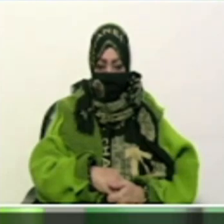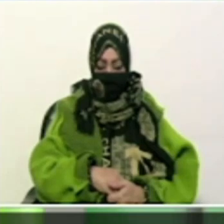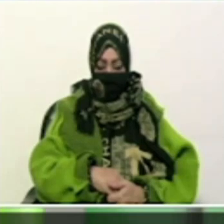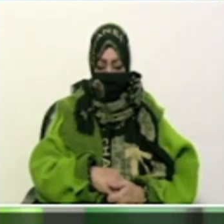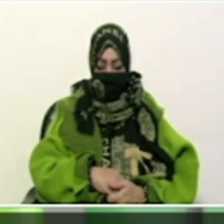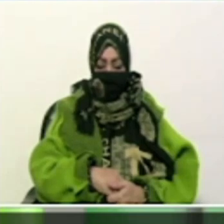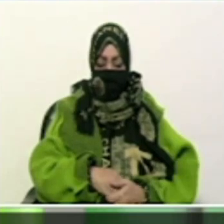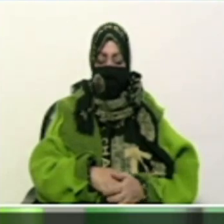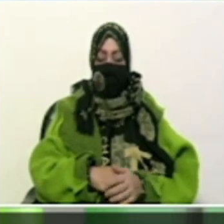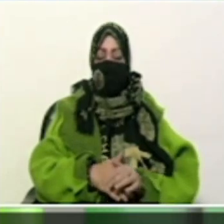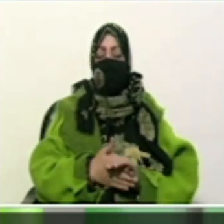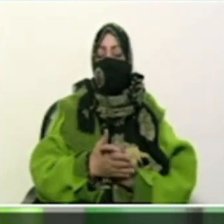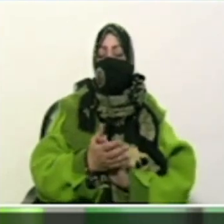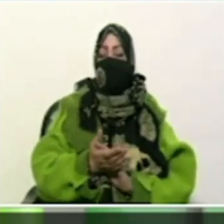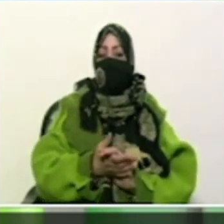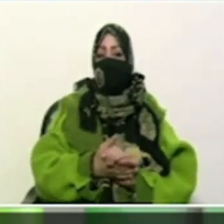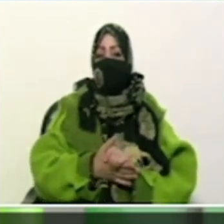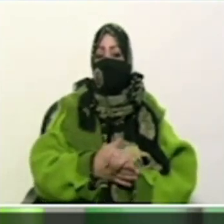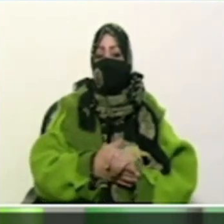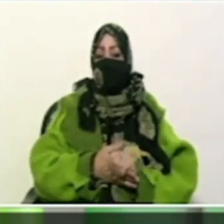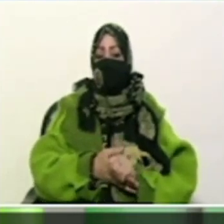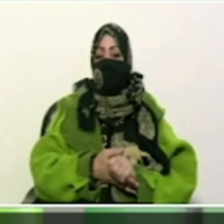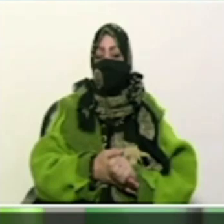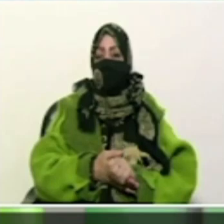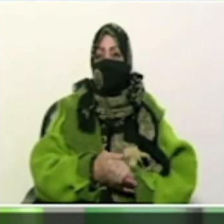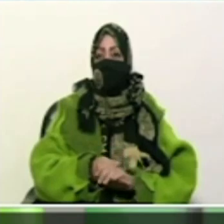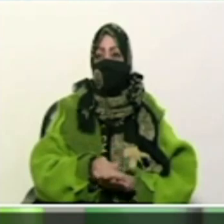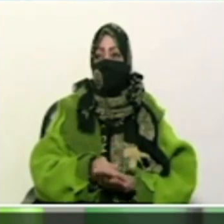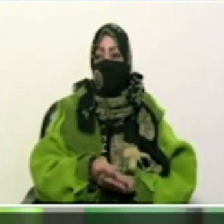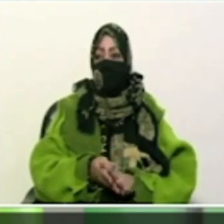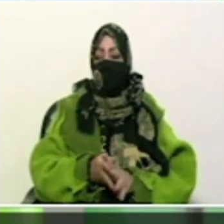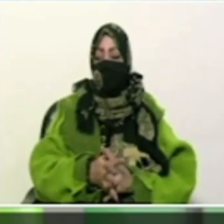نعم لو توضح سؤالك الأخير. أيوة